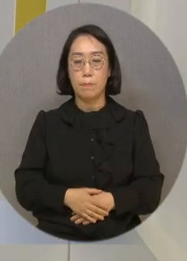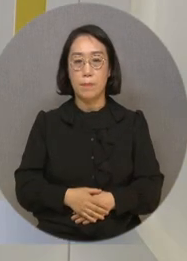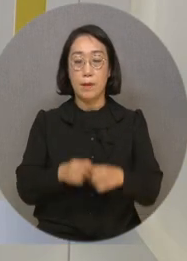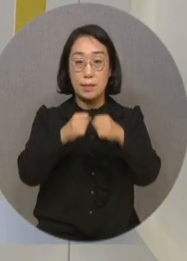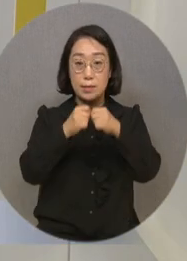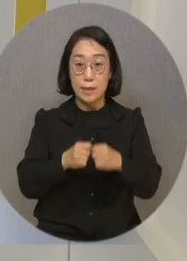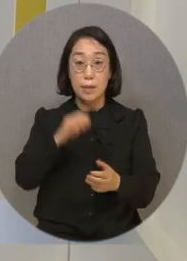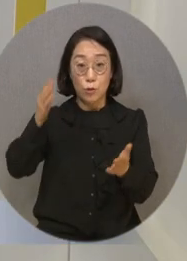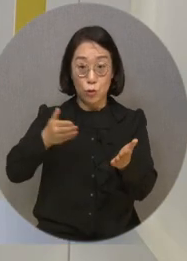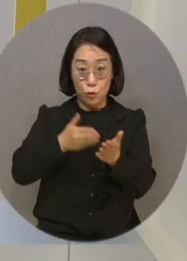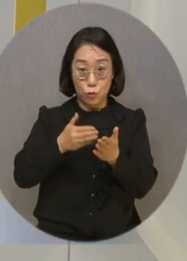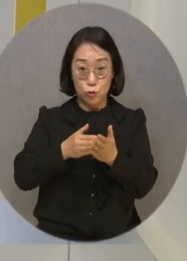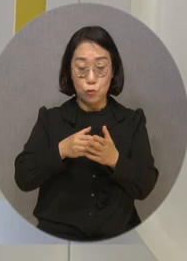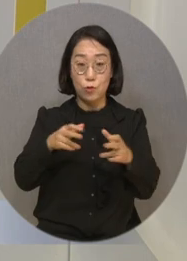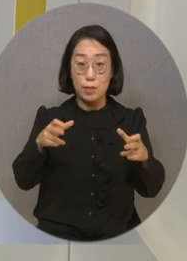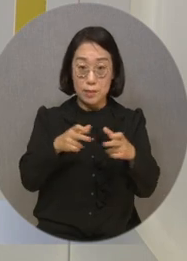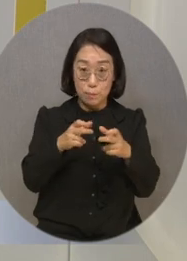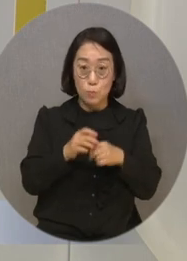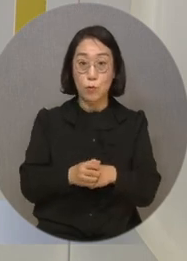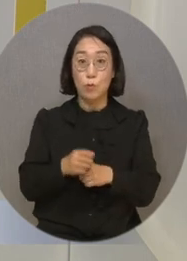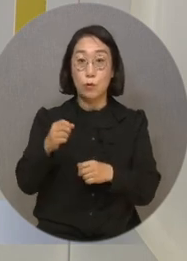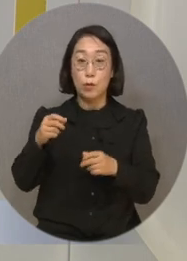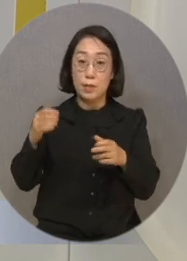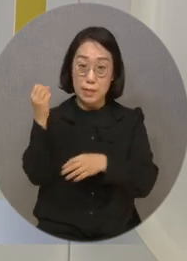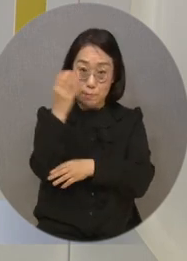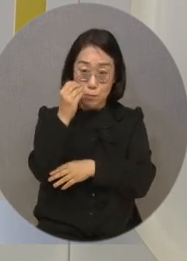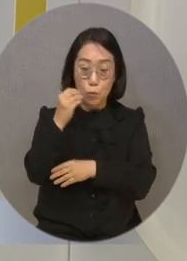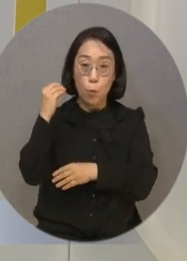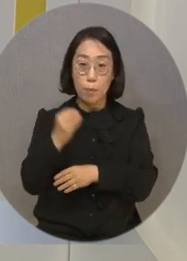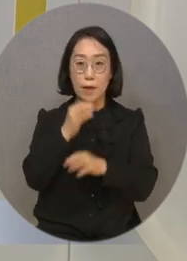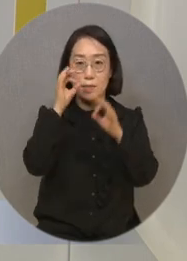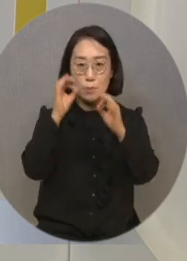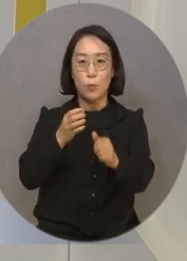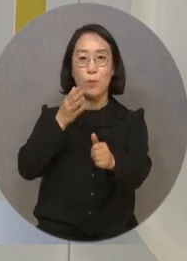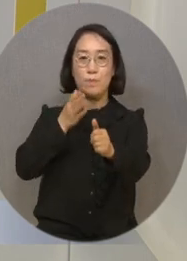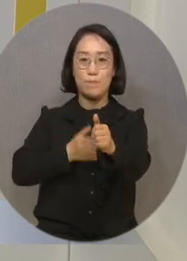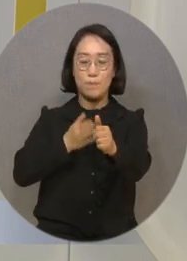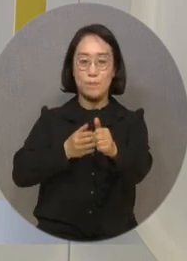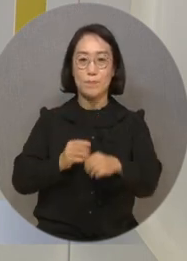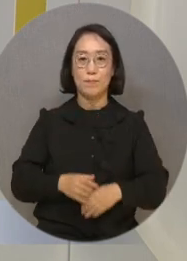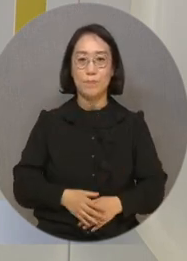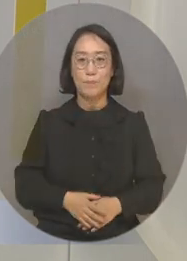더 자세한 뉴스는 장애인 신문과 웰페어뉴스 홈페이지를 통해 확인할 수 있습니다